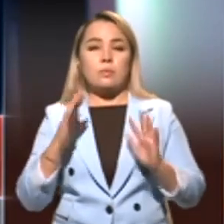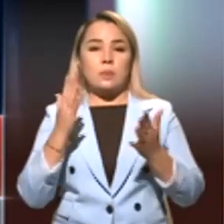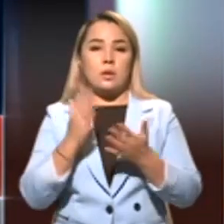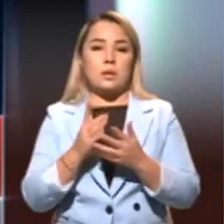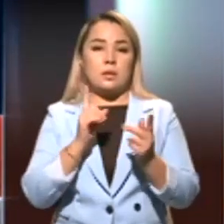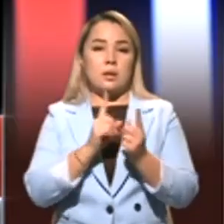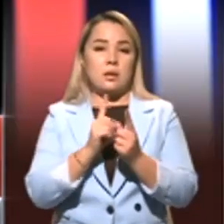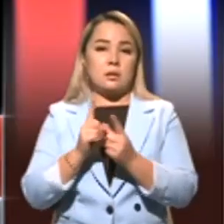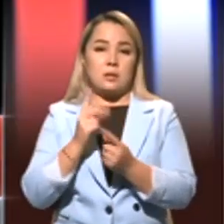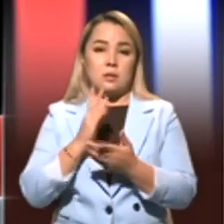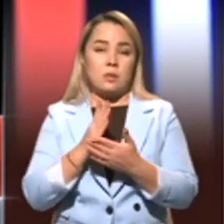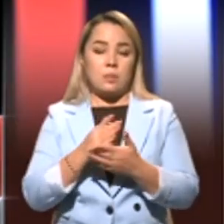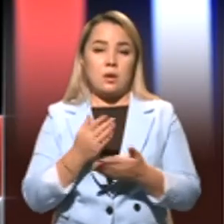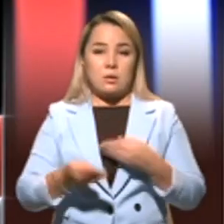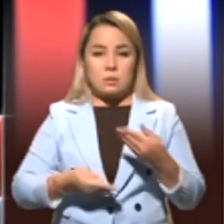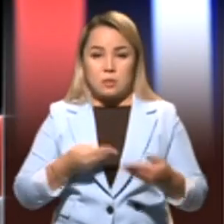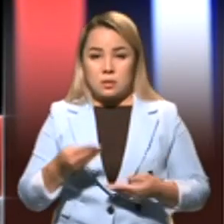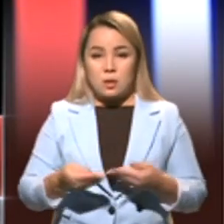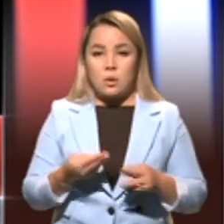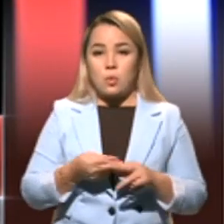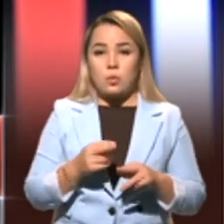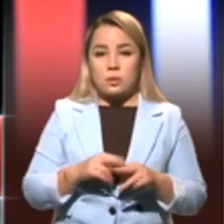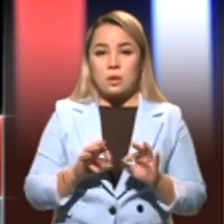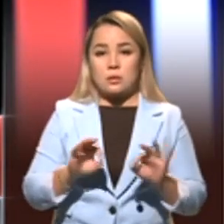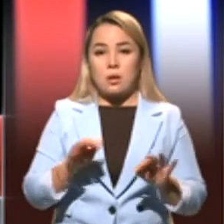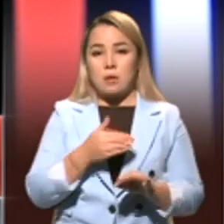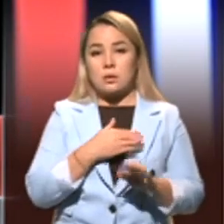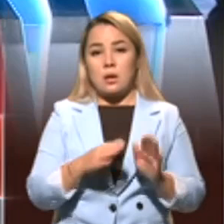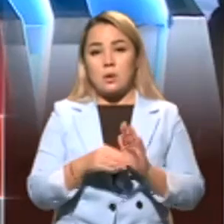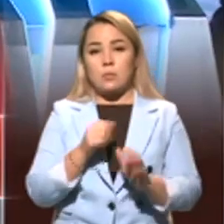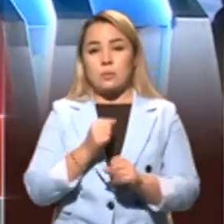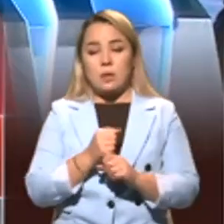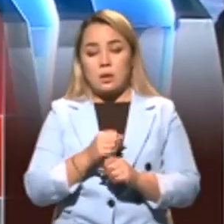кездесеміз. Бірақ айтады ғой, қалауын